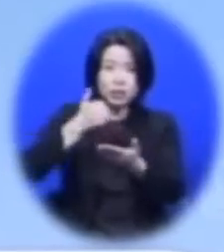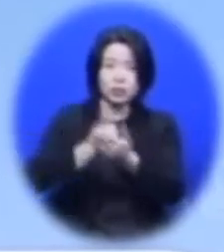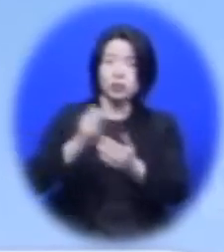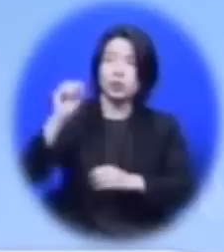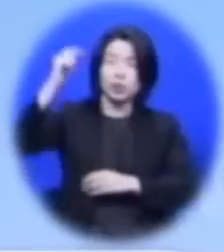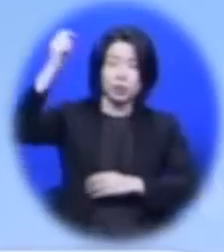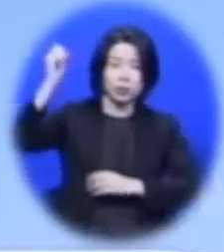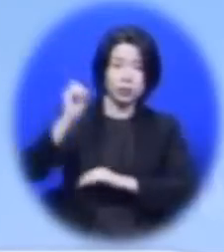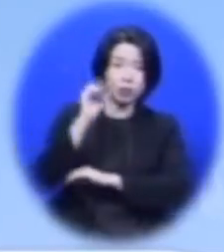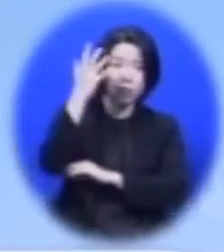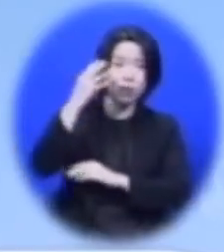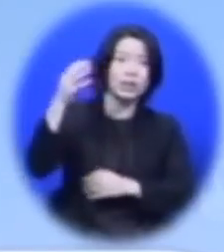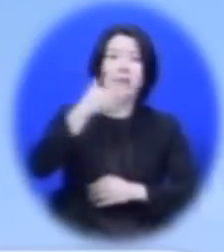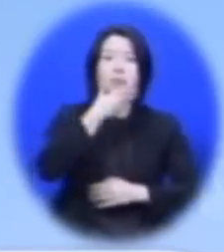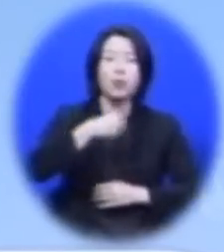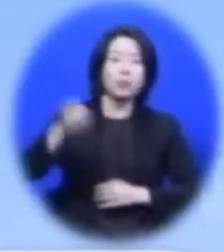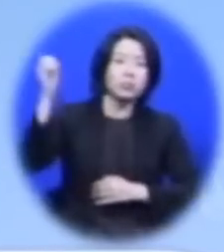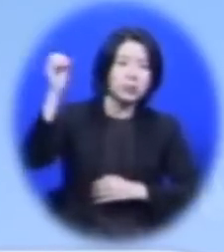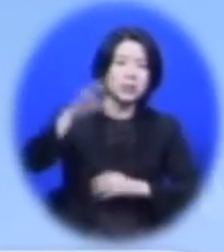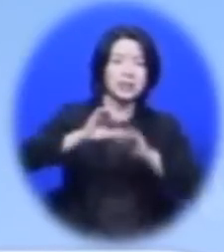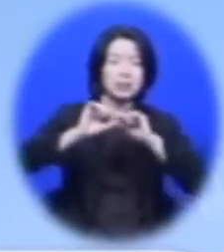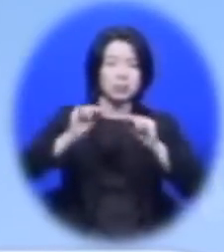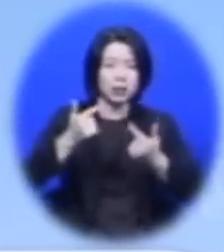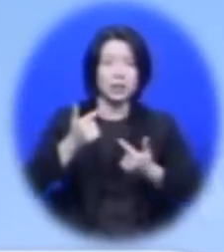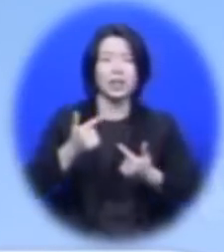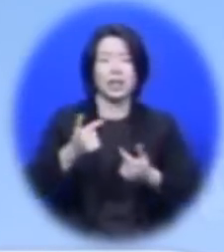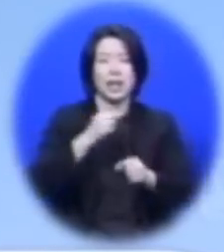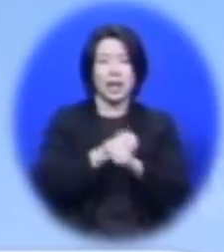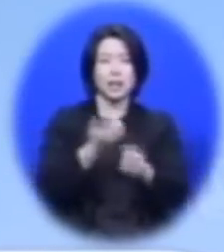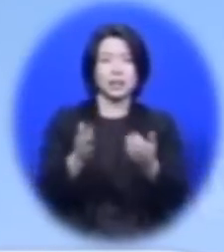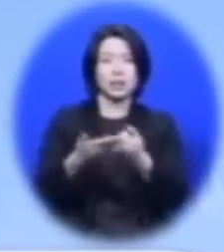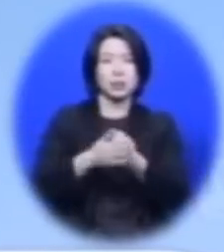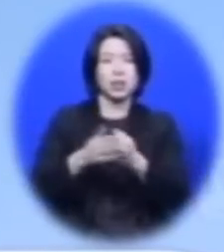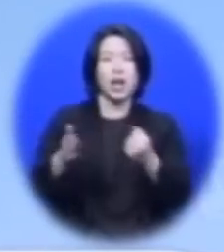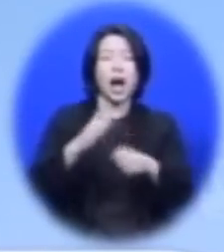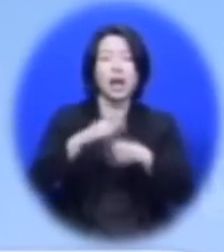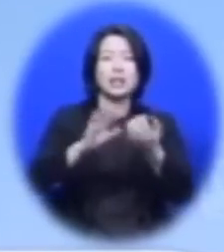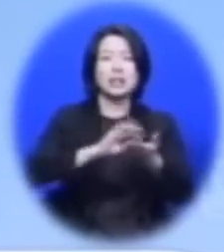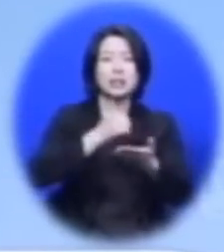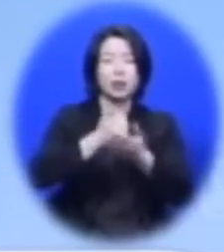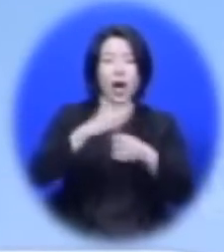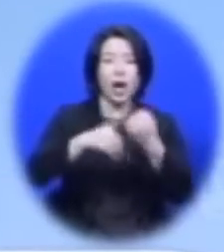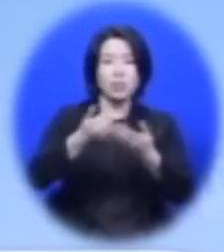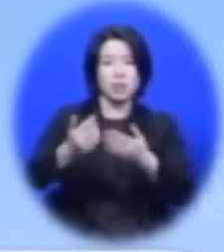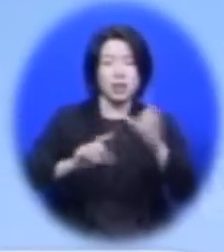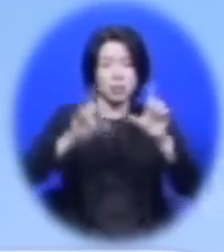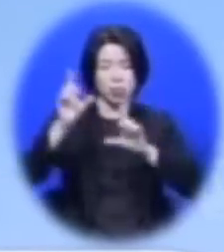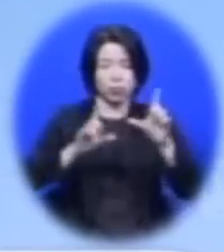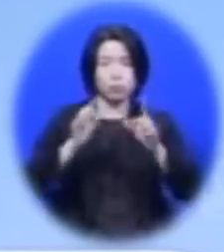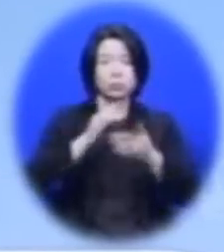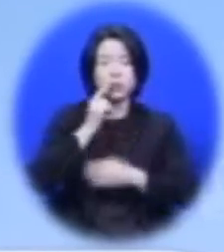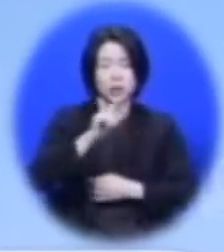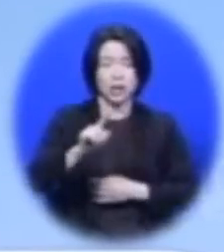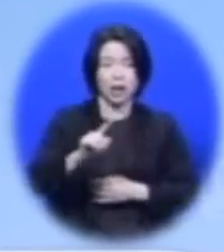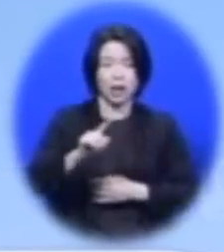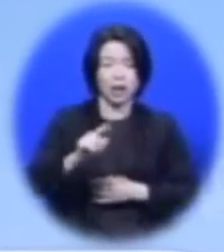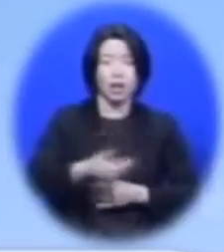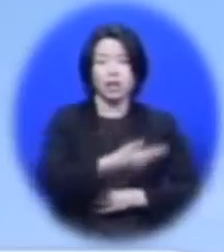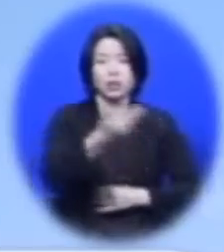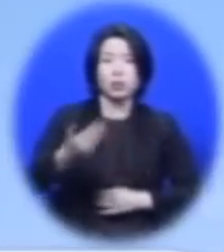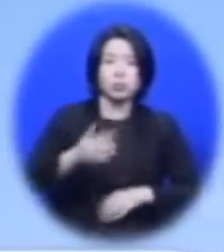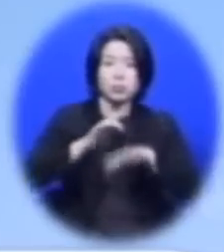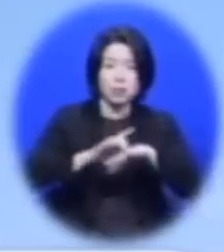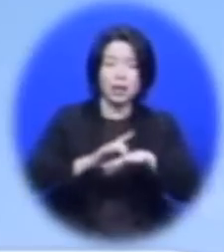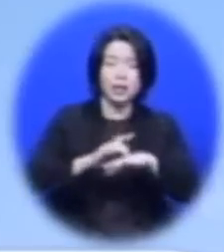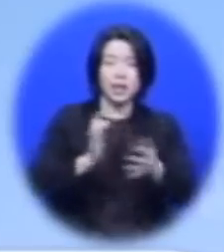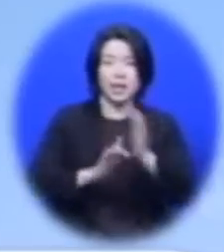광채가 비추지 못하게 함이니 그리스도는 하나님의 형상이니라. 여러분, 마귀가 예수를